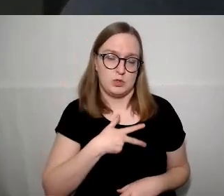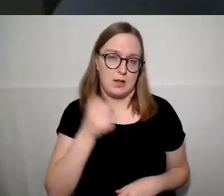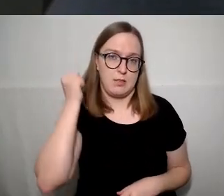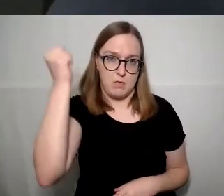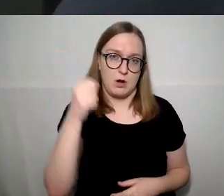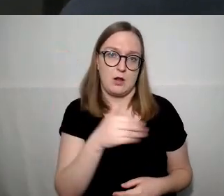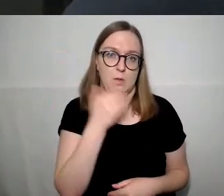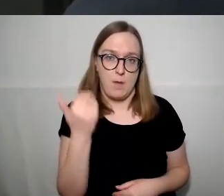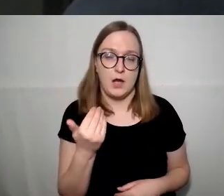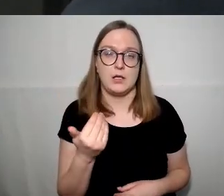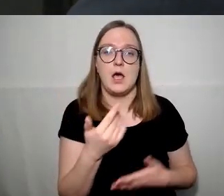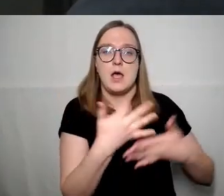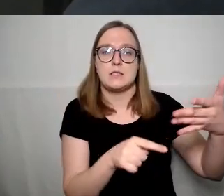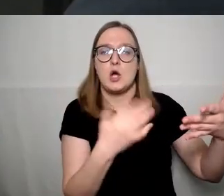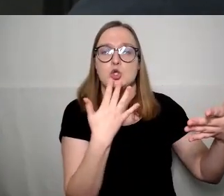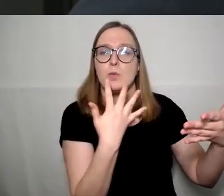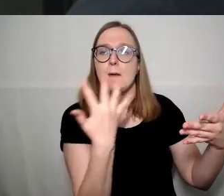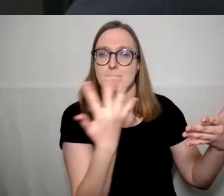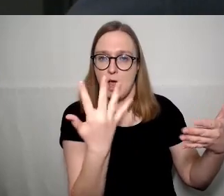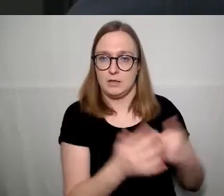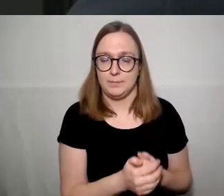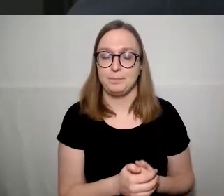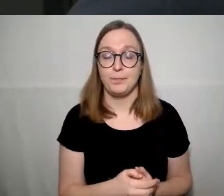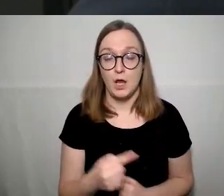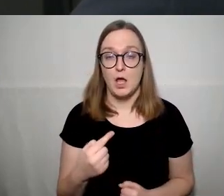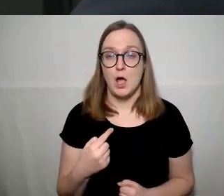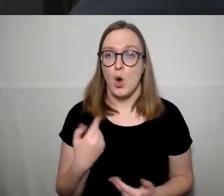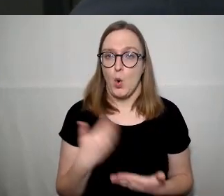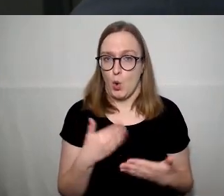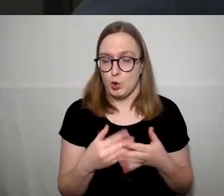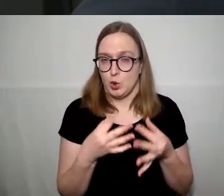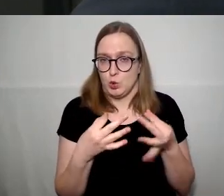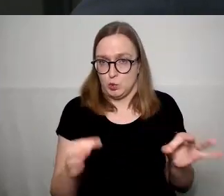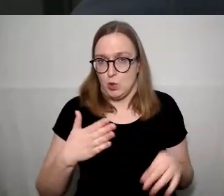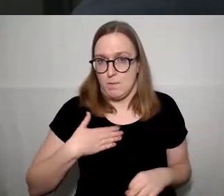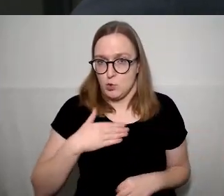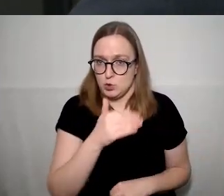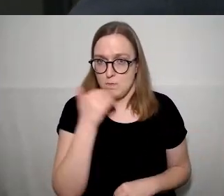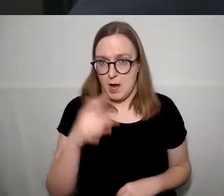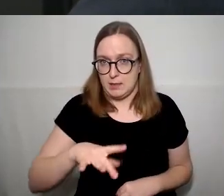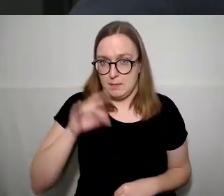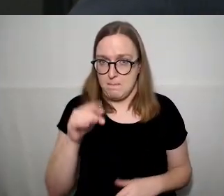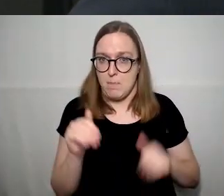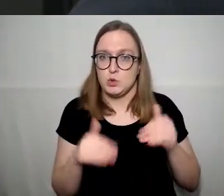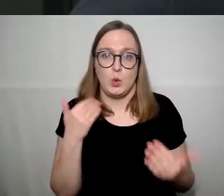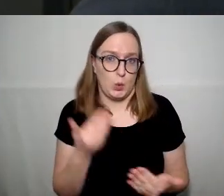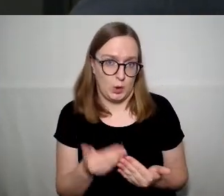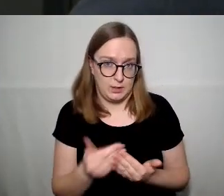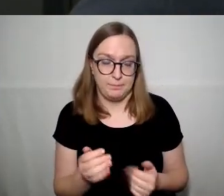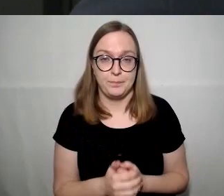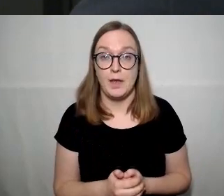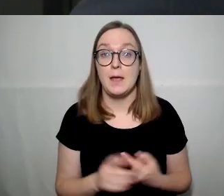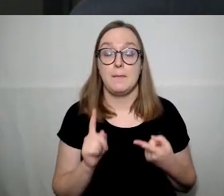5. Ir keletą priežasčių, kodėl siūlome balsuoti už Lietuvos socialdemokratų sąrašą. Visų pirma, sąrašą